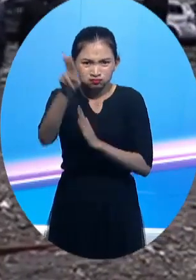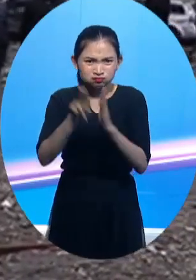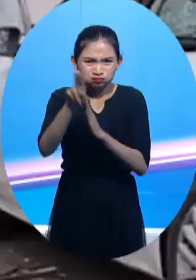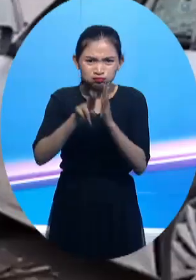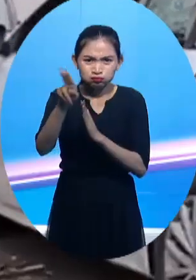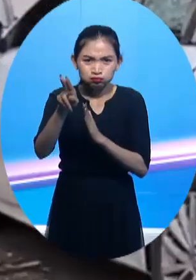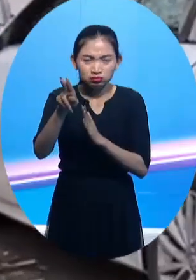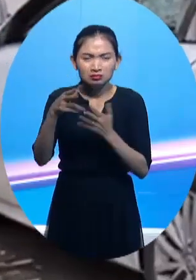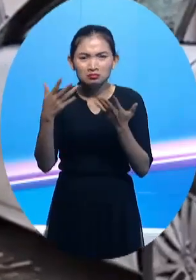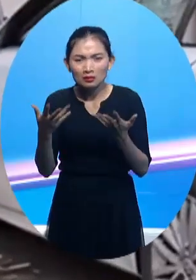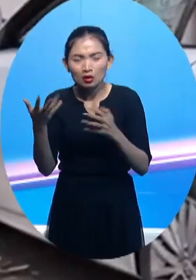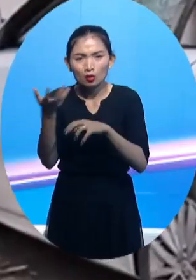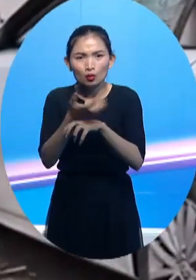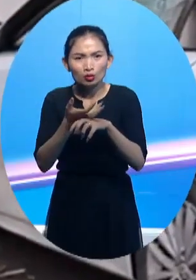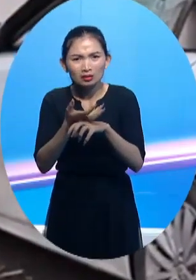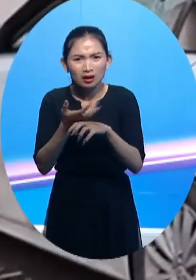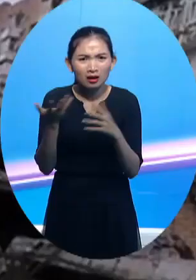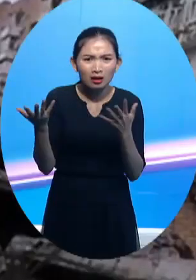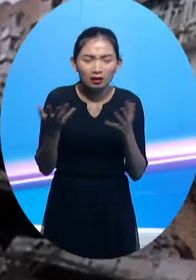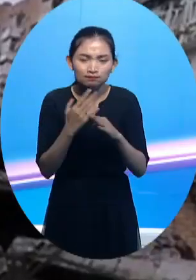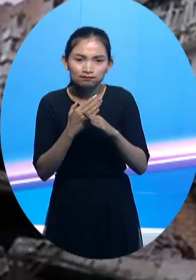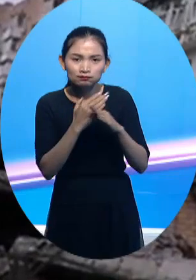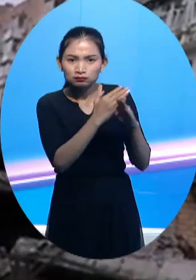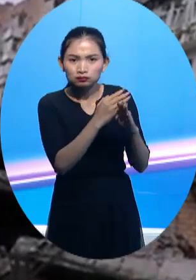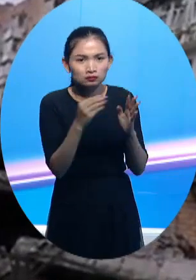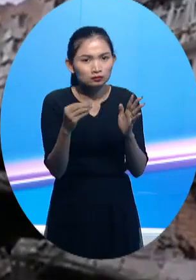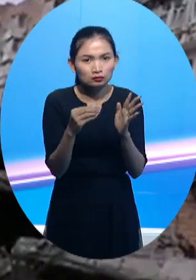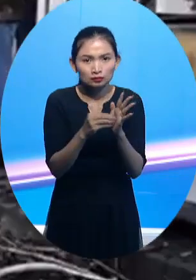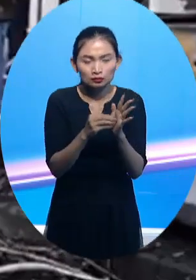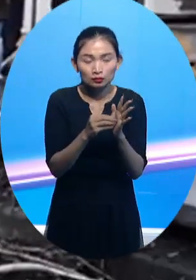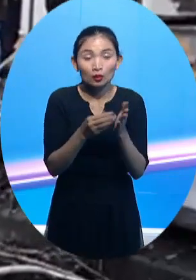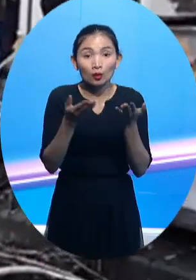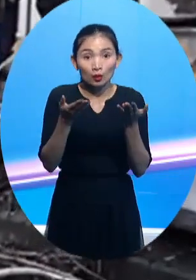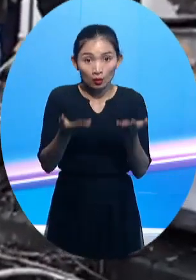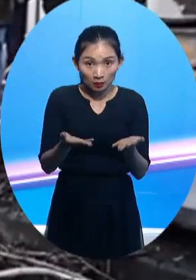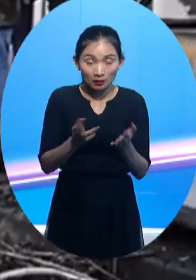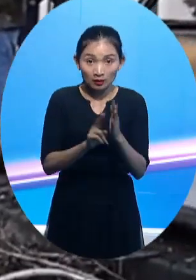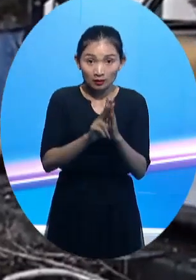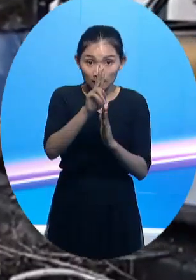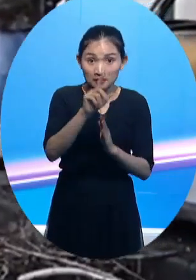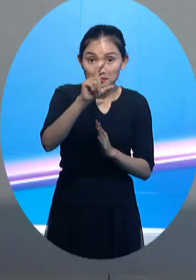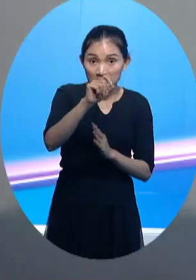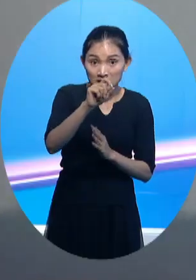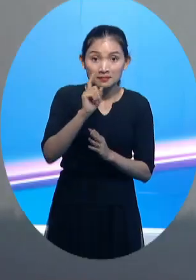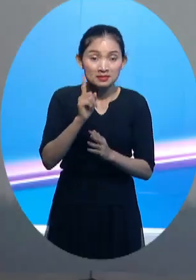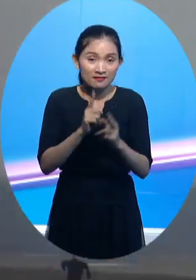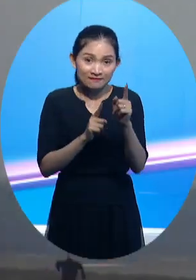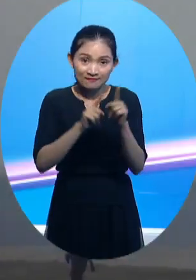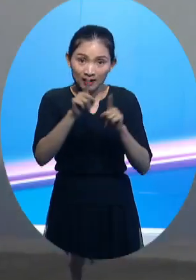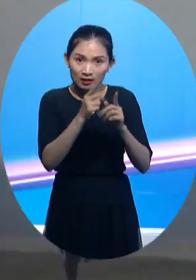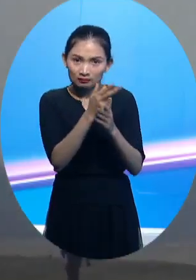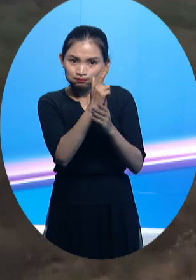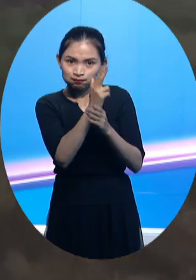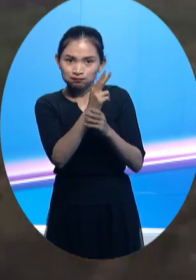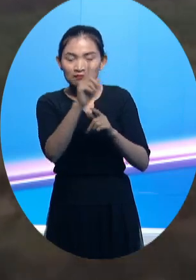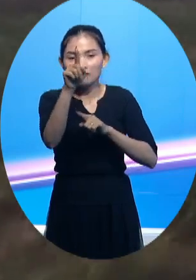gia nào đẩy lùi được các cuộc tấn công tương tự Nhưng riêng hôm nay 10 tên lửa kinzan của Nga đã bị chúng tôi bán hạ cùng ngày Bộ